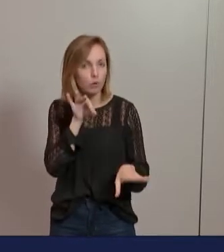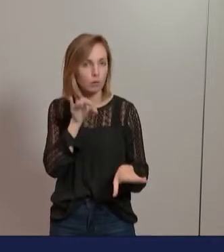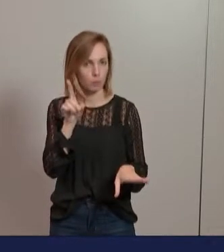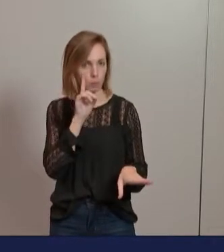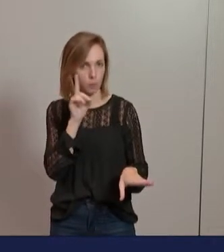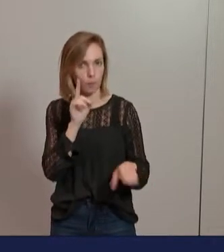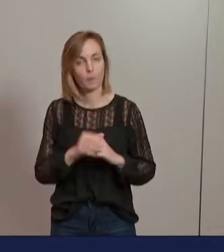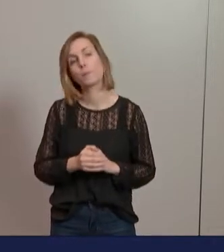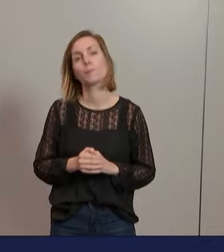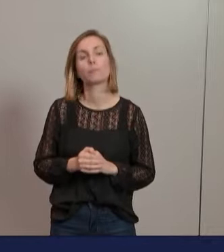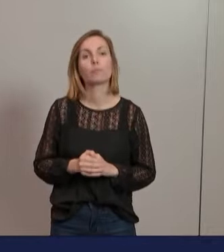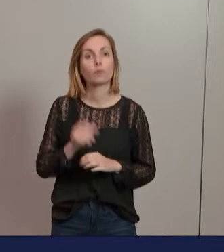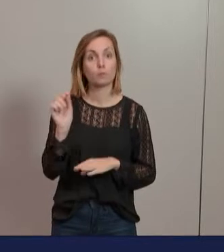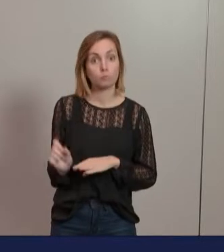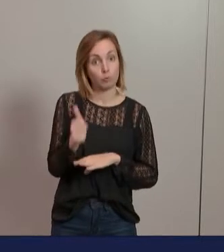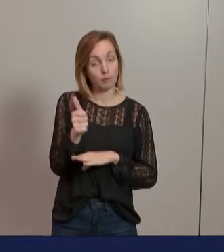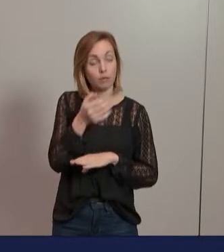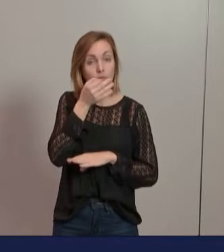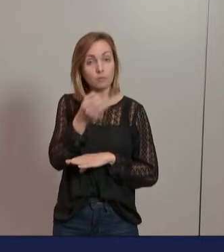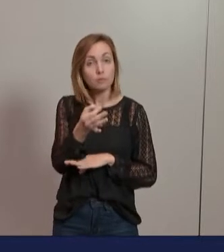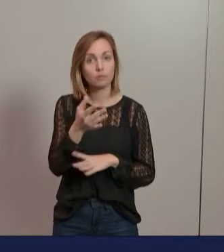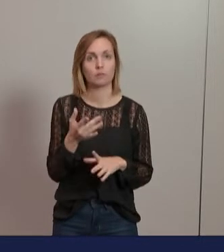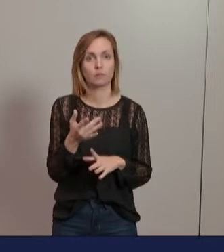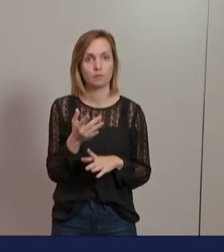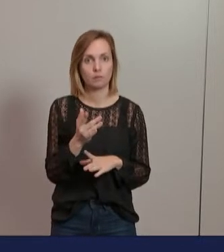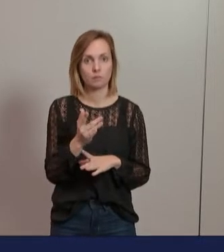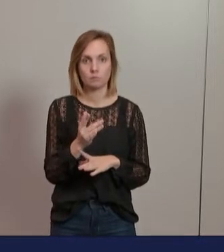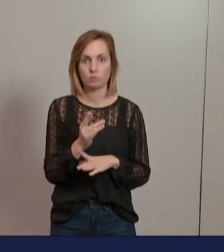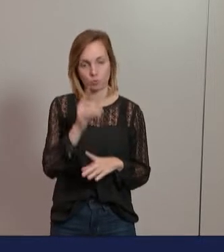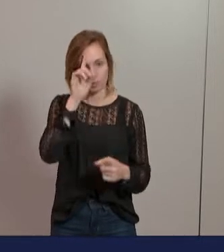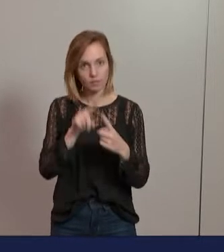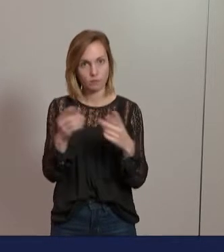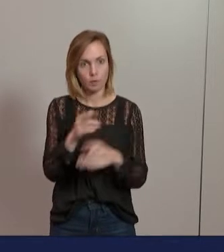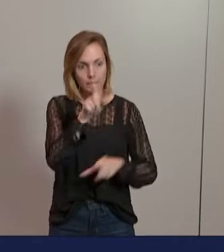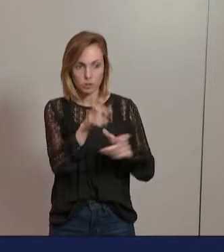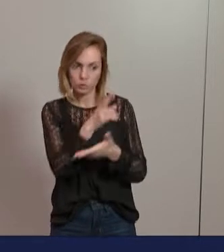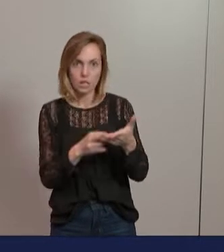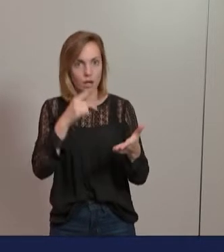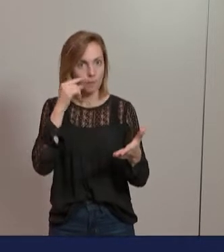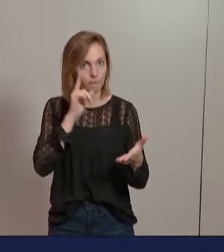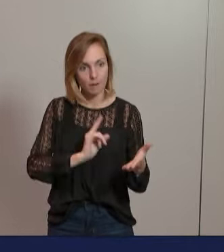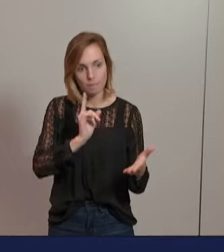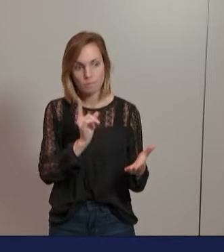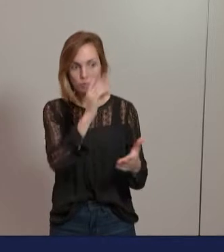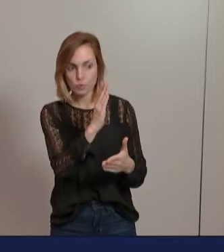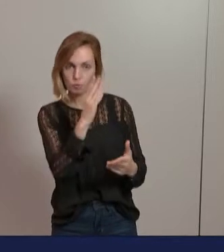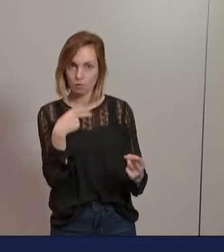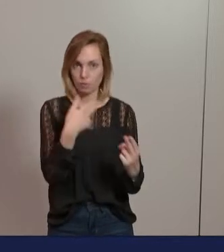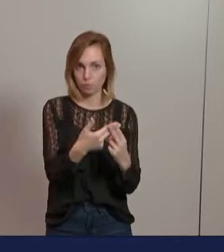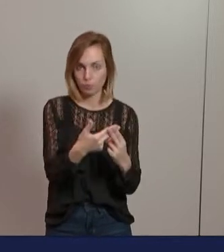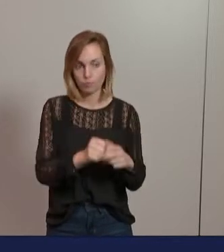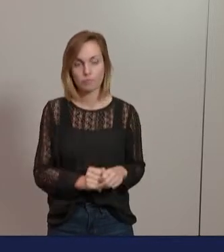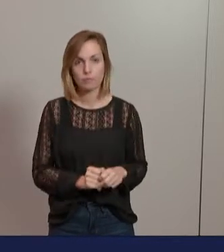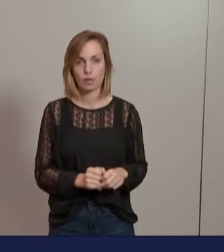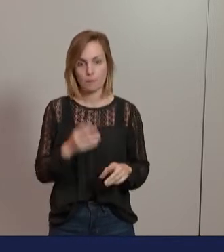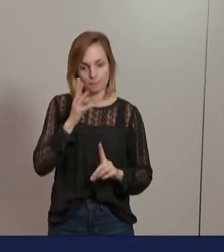Il s'agira, avant tout, je tiens à le souligner, de répondre aux attentes des Rezéennes et des Rezéens, d'être plus efficaces dans les